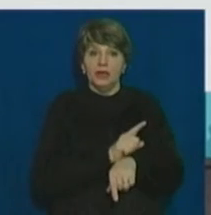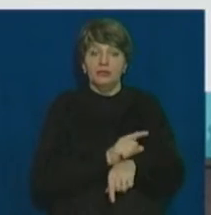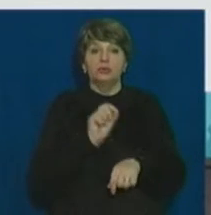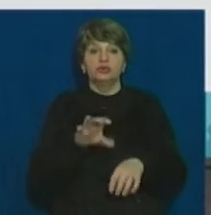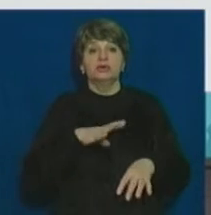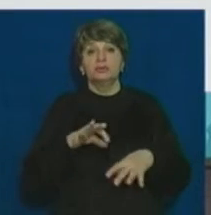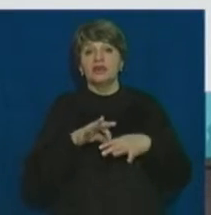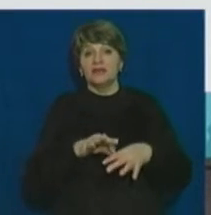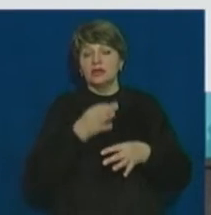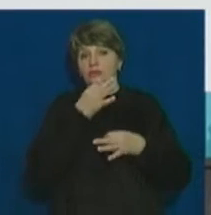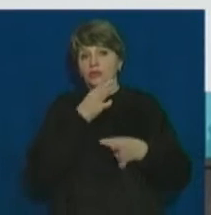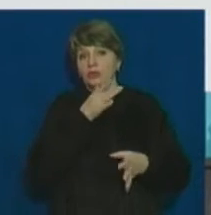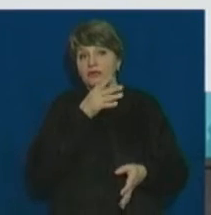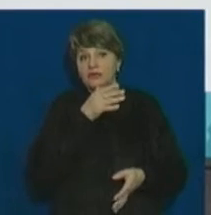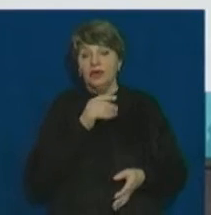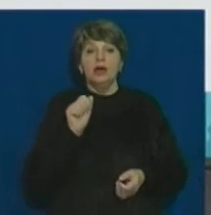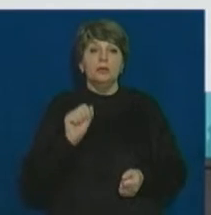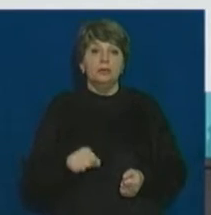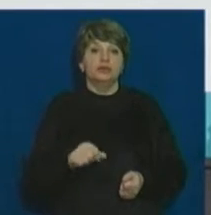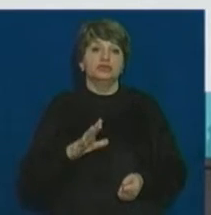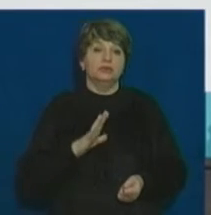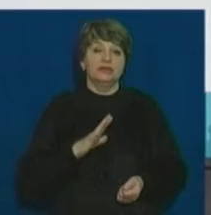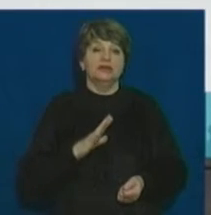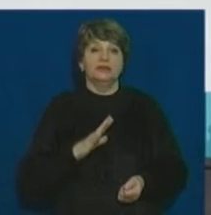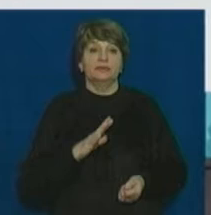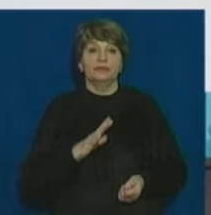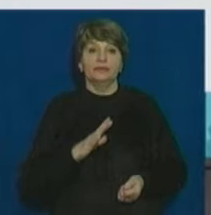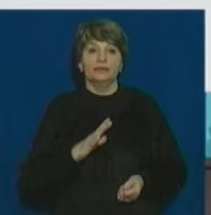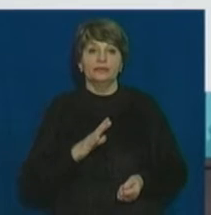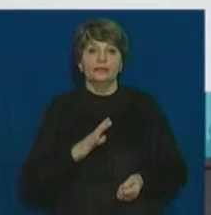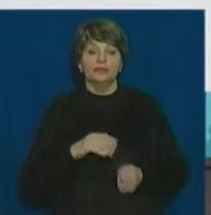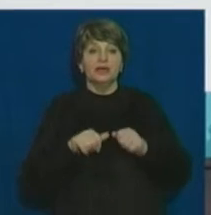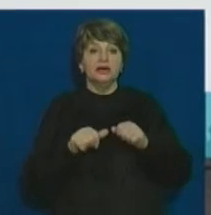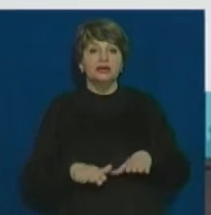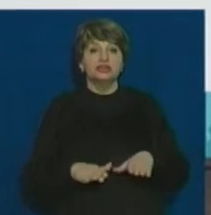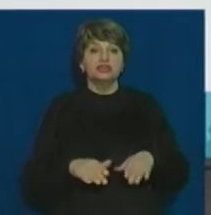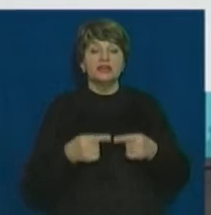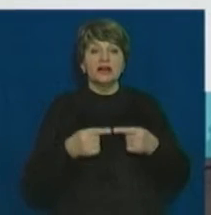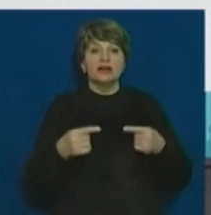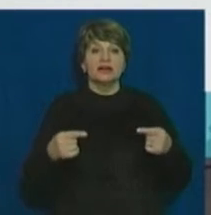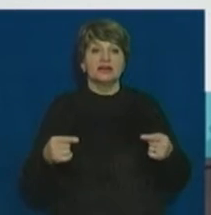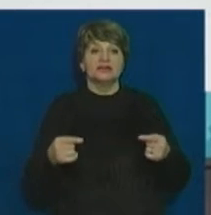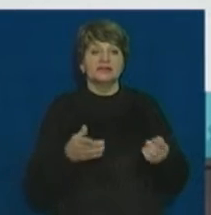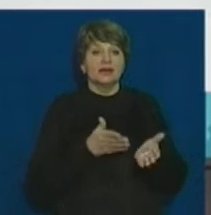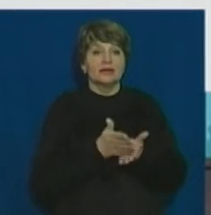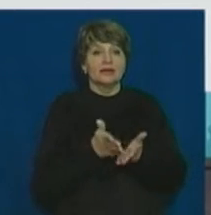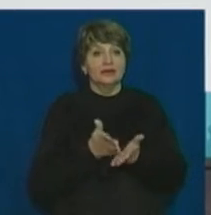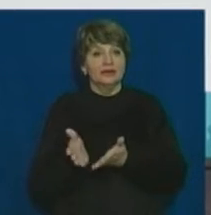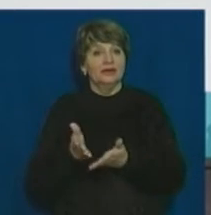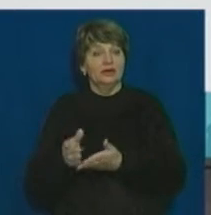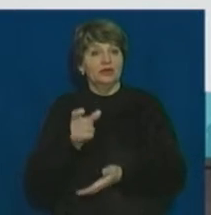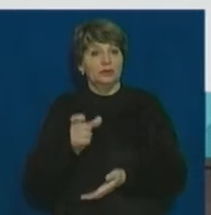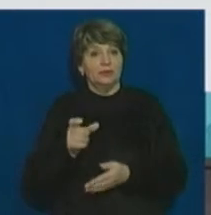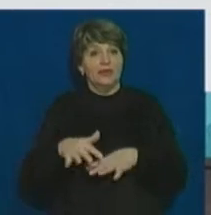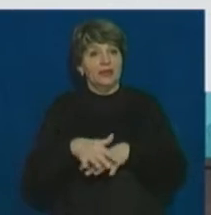способами, вона може охопити значно більший спектр категорій різних населення, громади